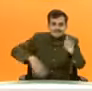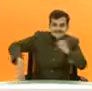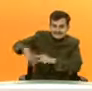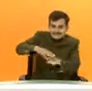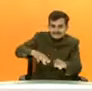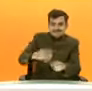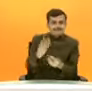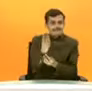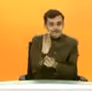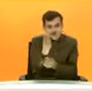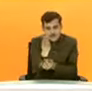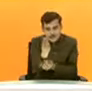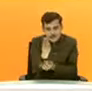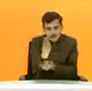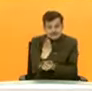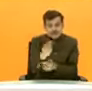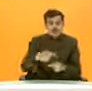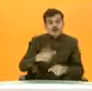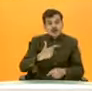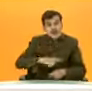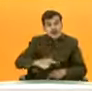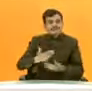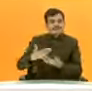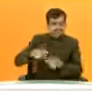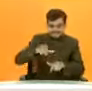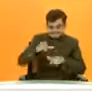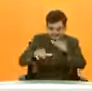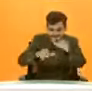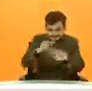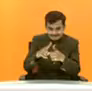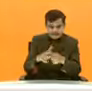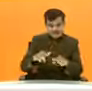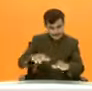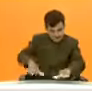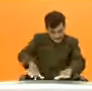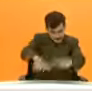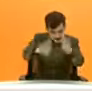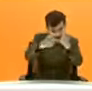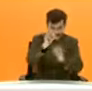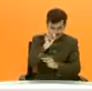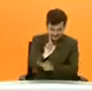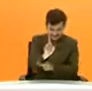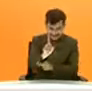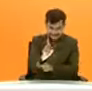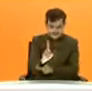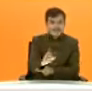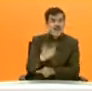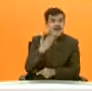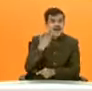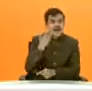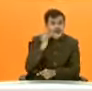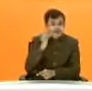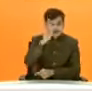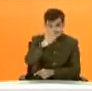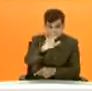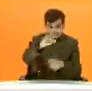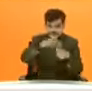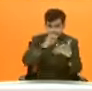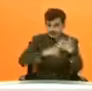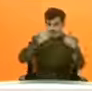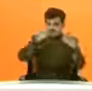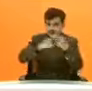हमें अपनी गोद में धारण किए रहती है। साथियों, 5 जून को